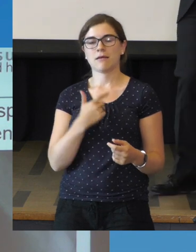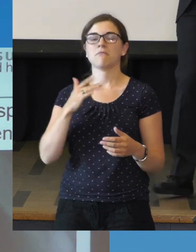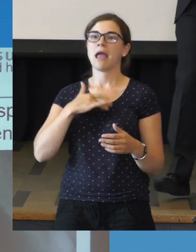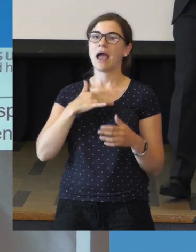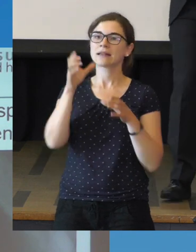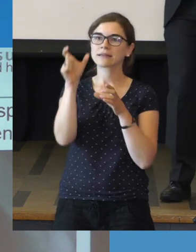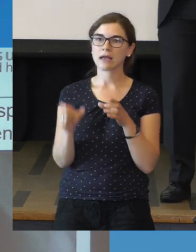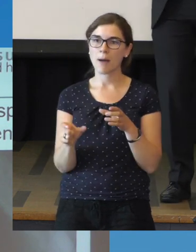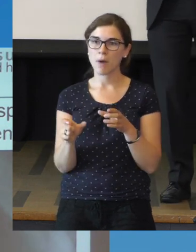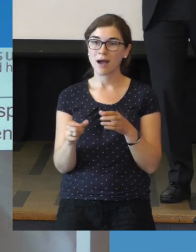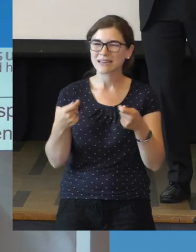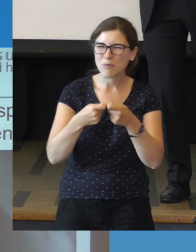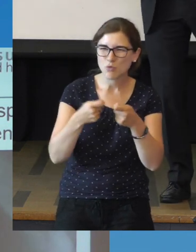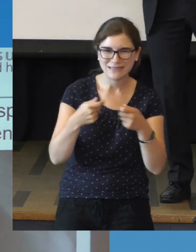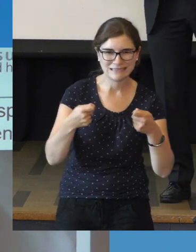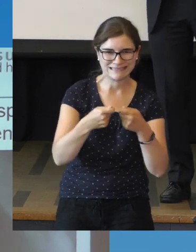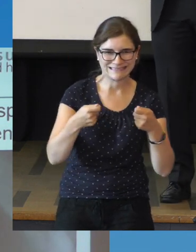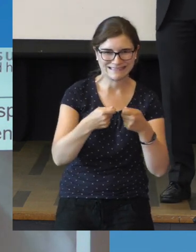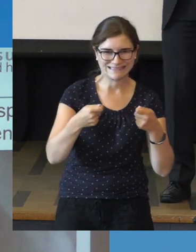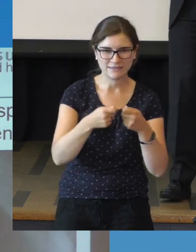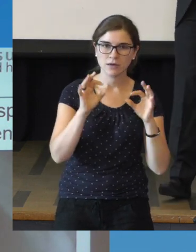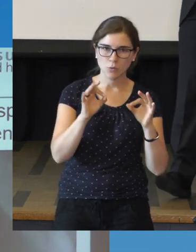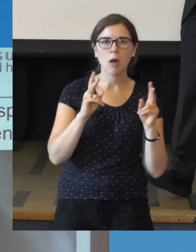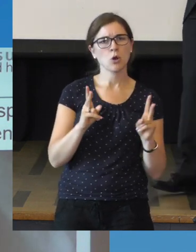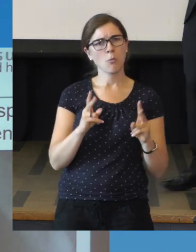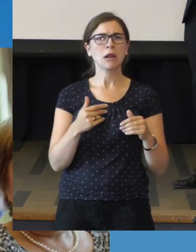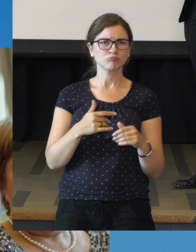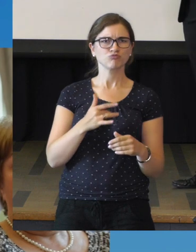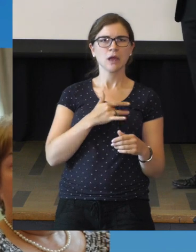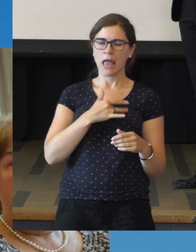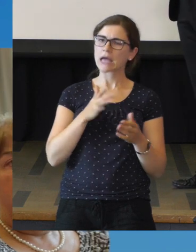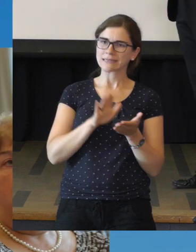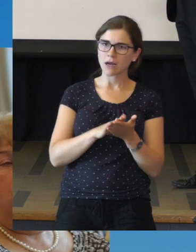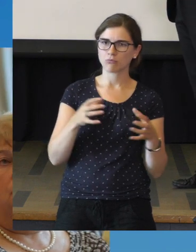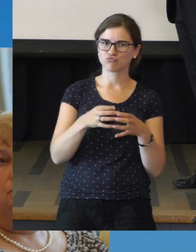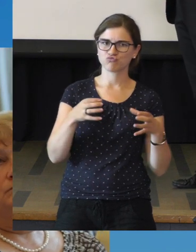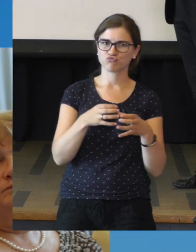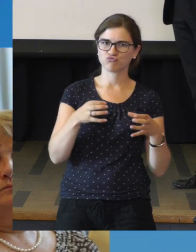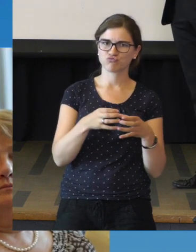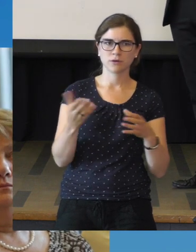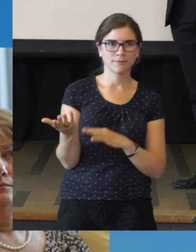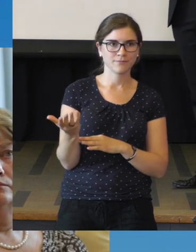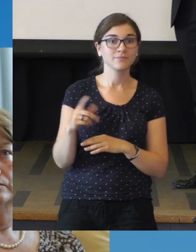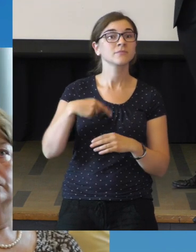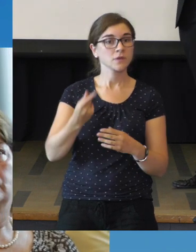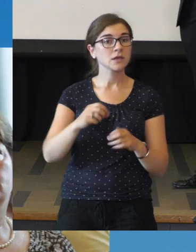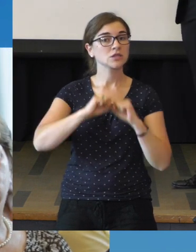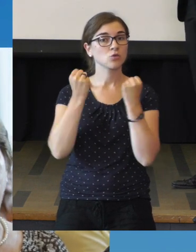der Herzmuskel nicht ganz so gut zieht, aber im Ganzen pumpt das Herz eigentlich noch ganz gut. Das heißt, in dieser Situation waren wir schnell